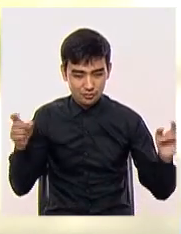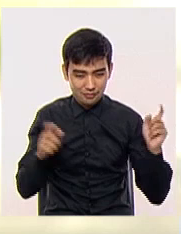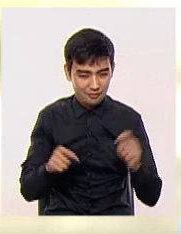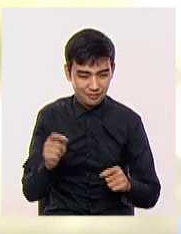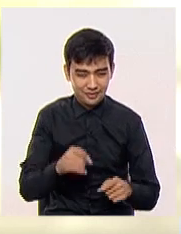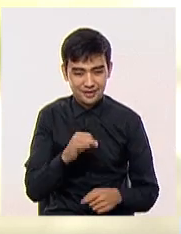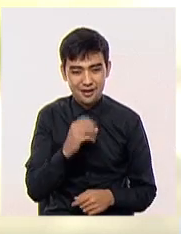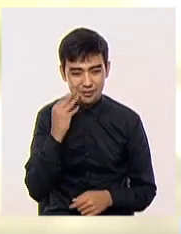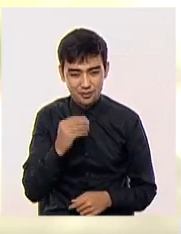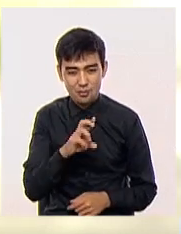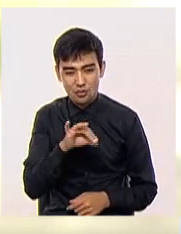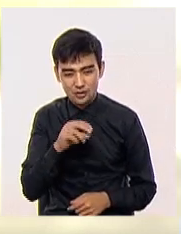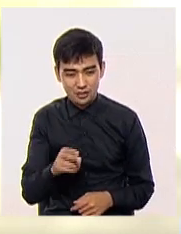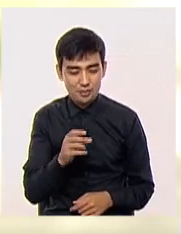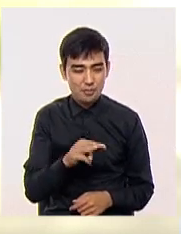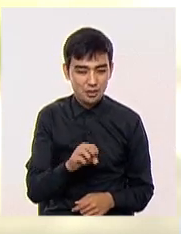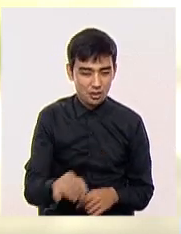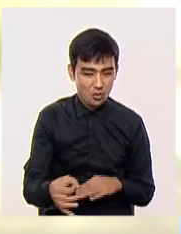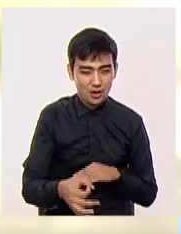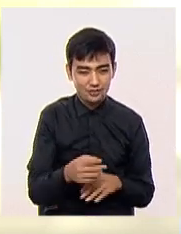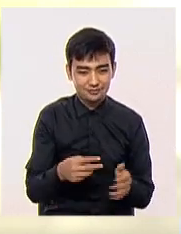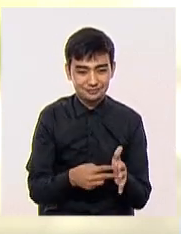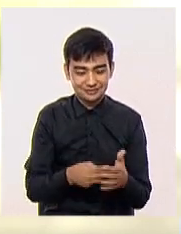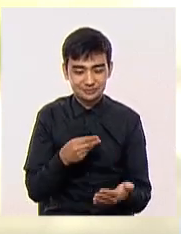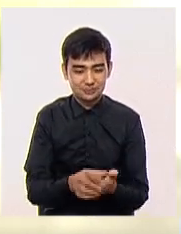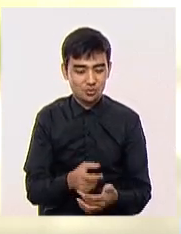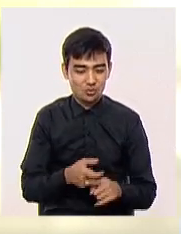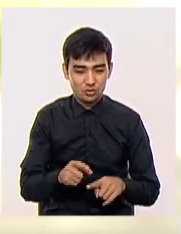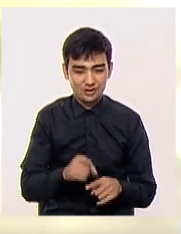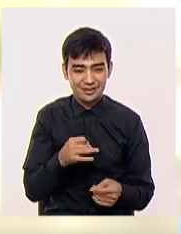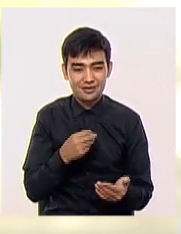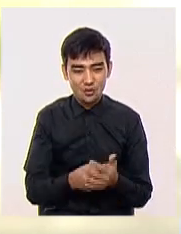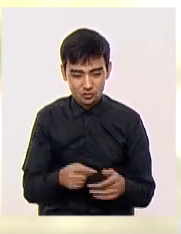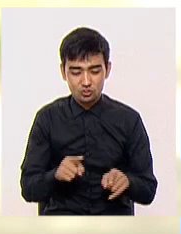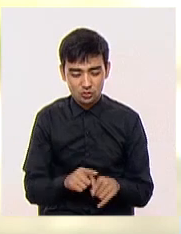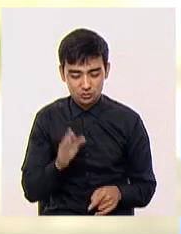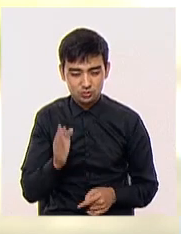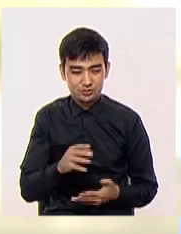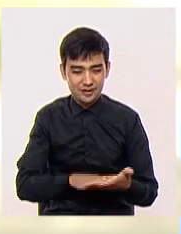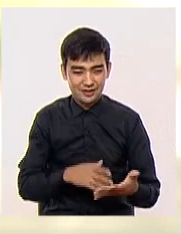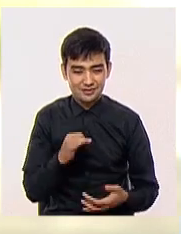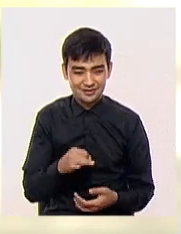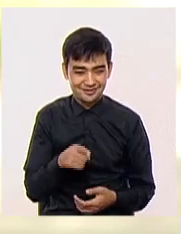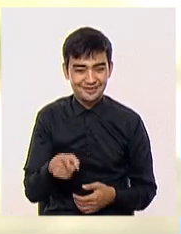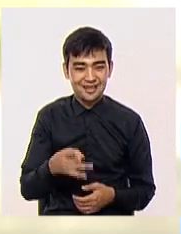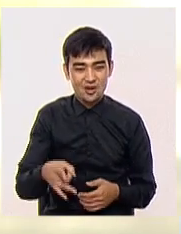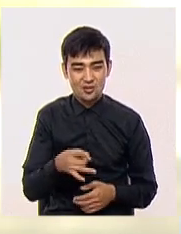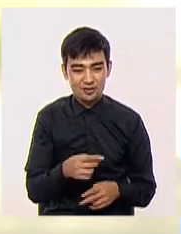Almanlı, Bostanlık, Medya odanlarında bu yerde baga öte joğarı. Öte joğarı da bolabilirdi. Ötken bu yerde, bu